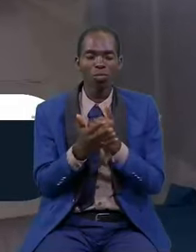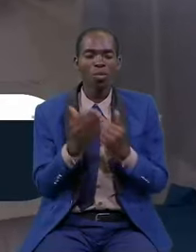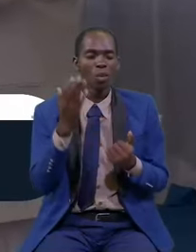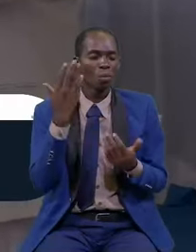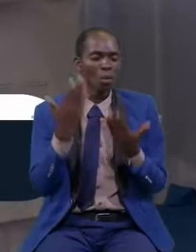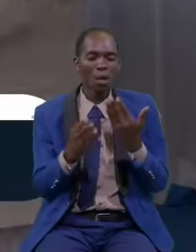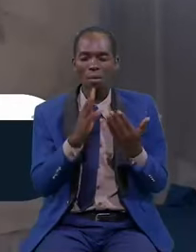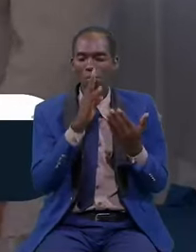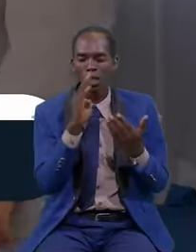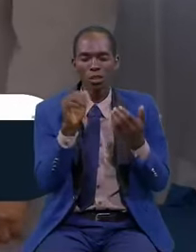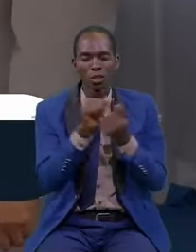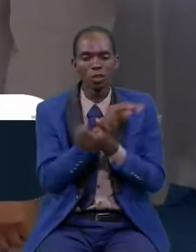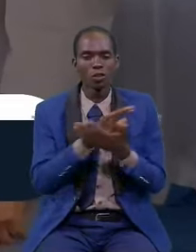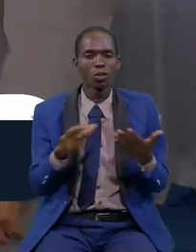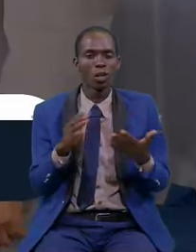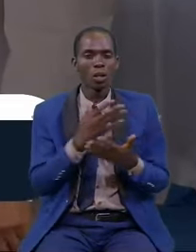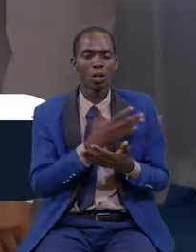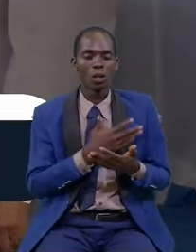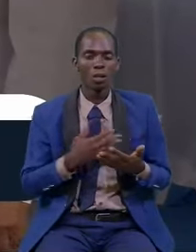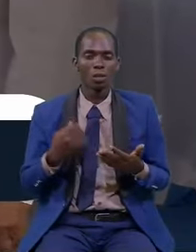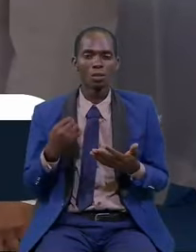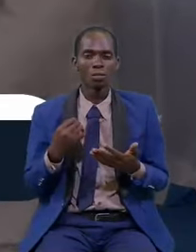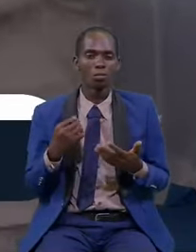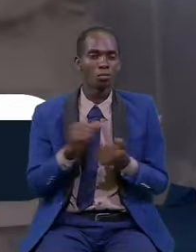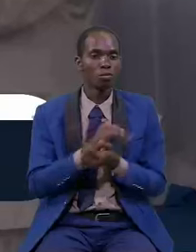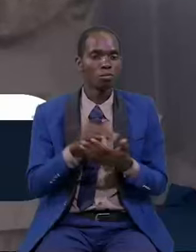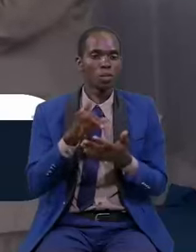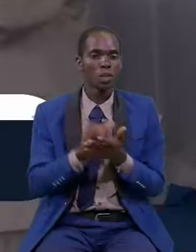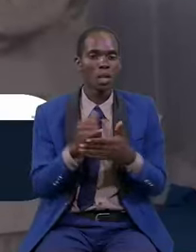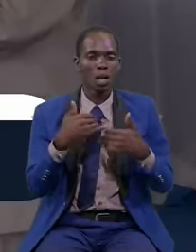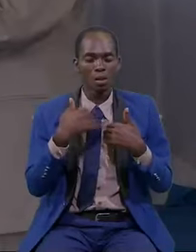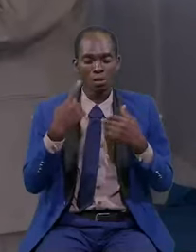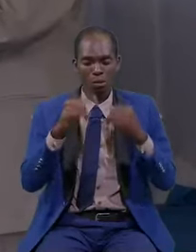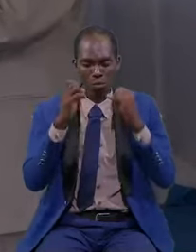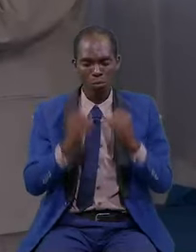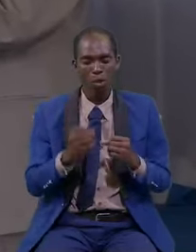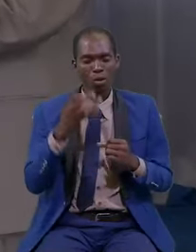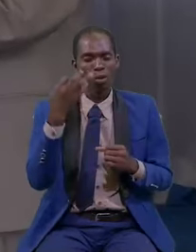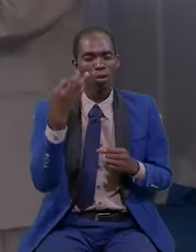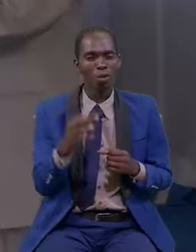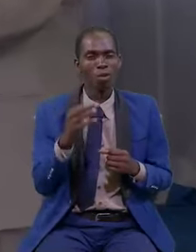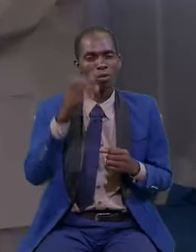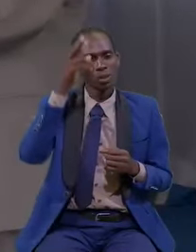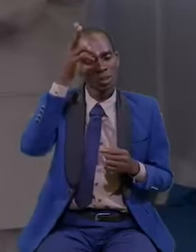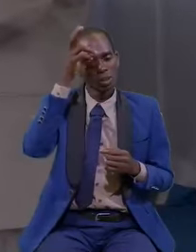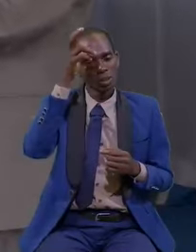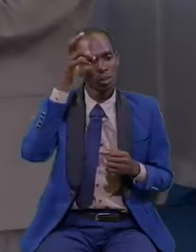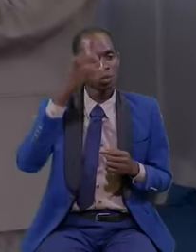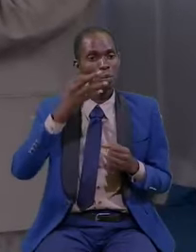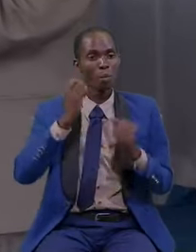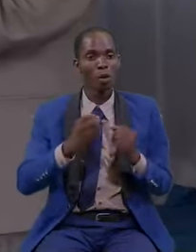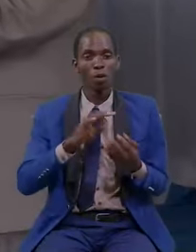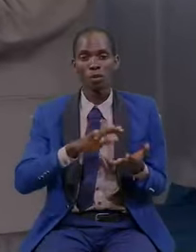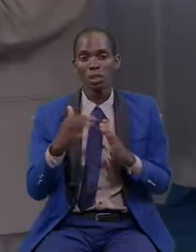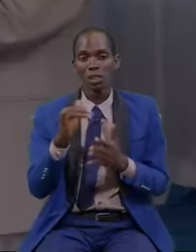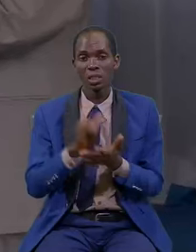il anéantit celui qui a la puissance de la mort, c'est-à-dire le diable. Il